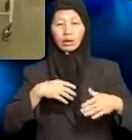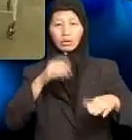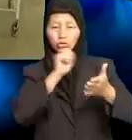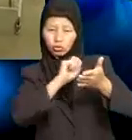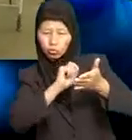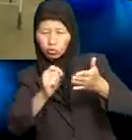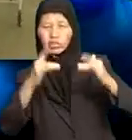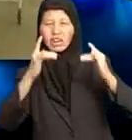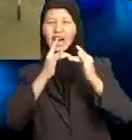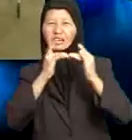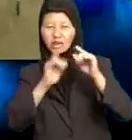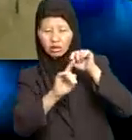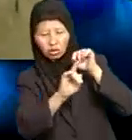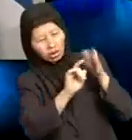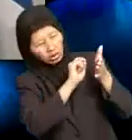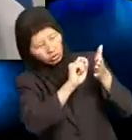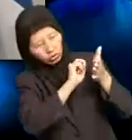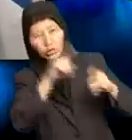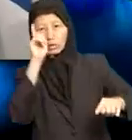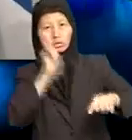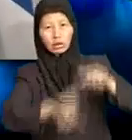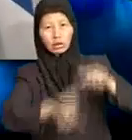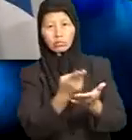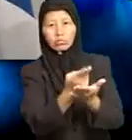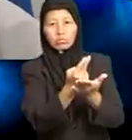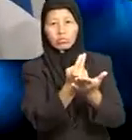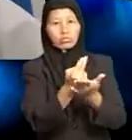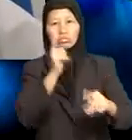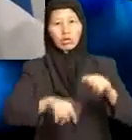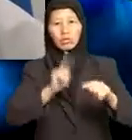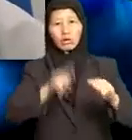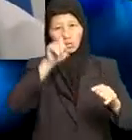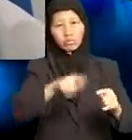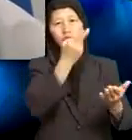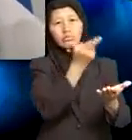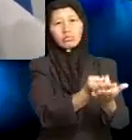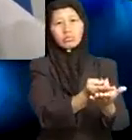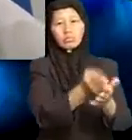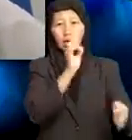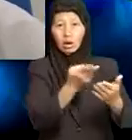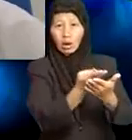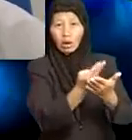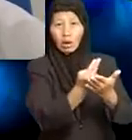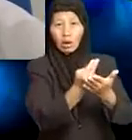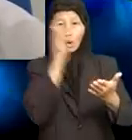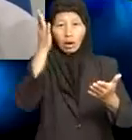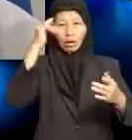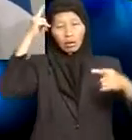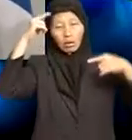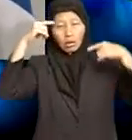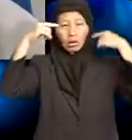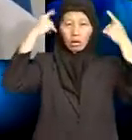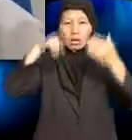bangun. Maknanya dia mesti dimestikan berbaring sahaja. Yang keadaan yang sekiranya dia bangun, dia akan pitam.